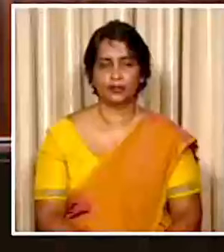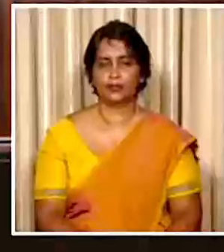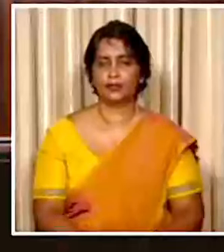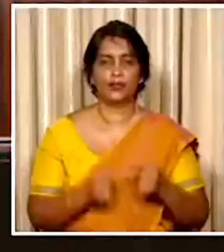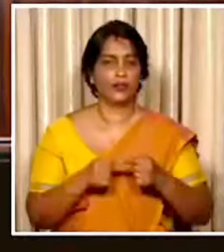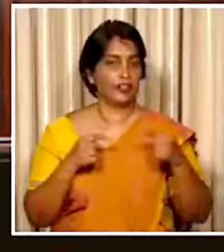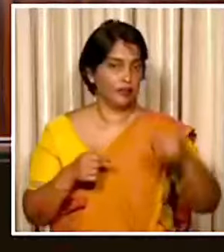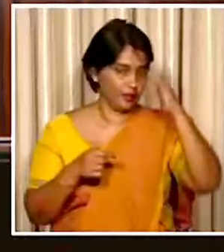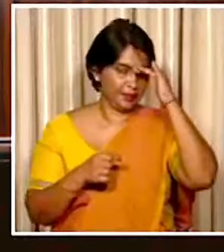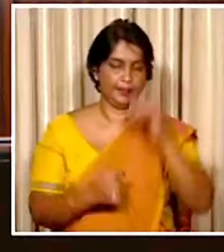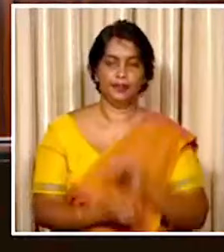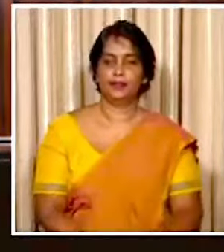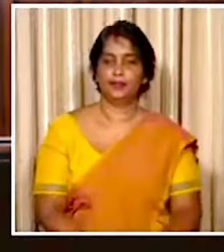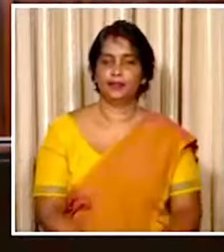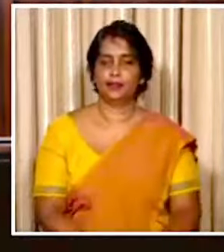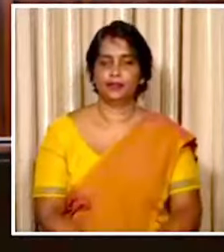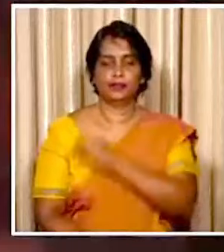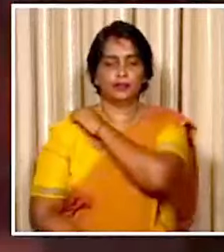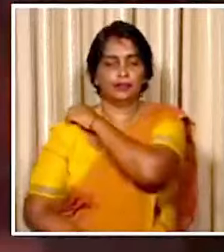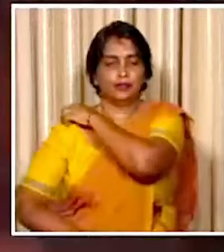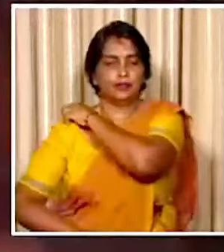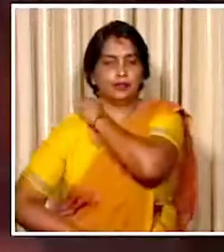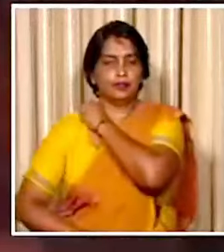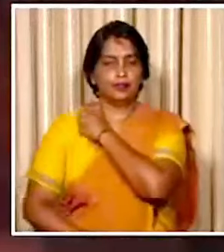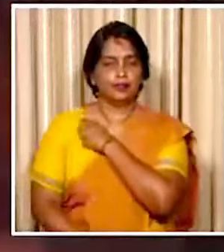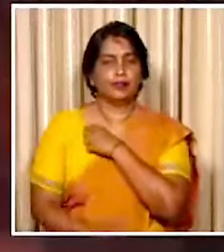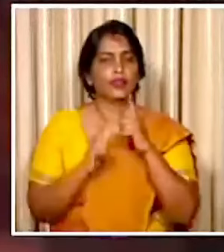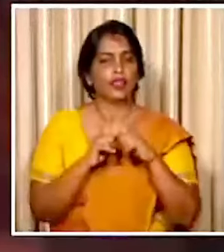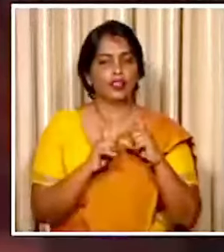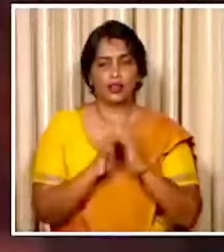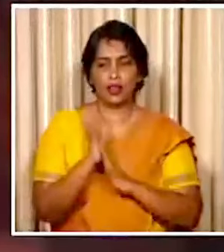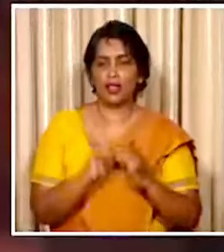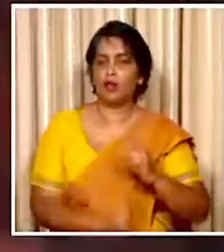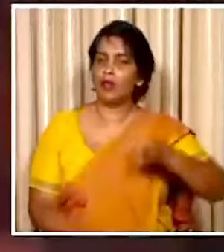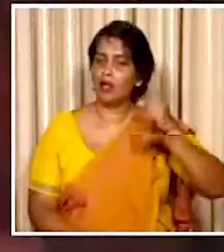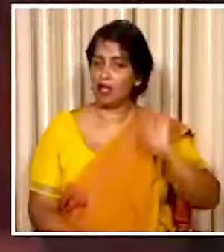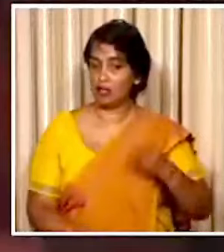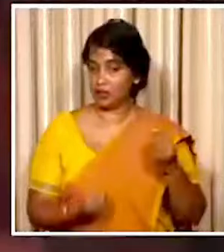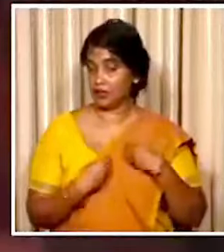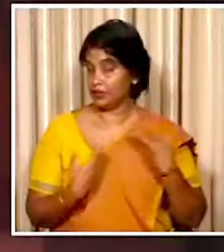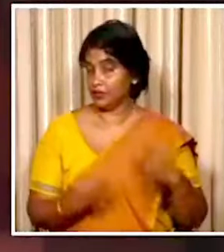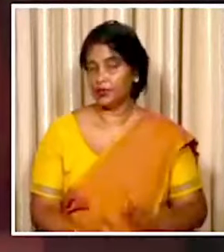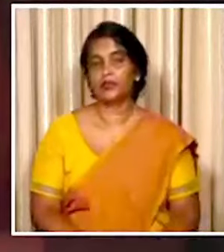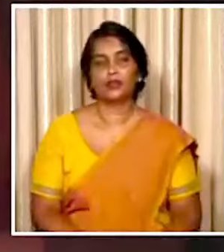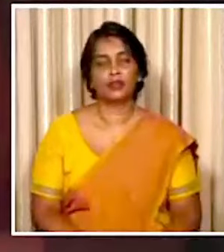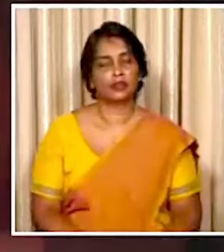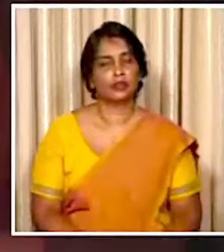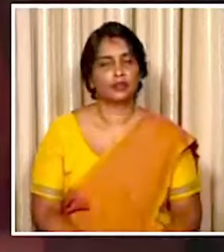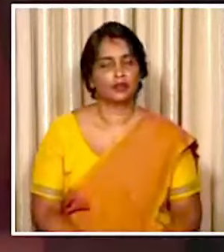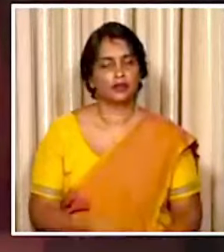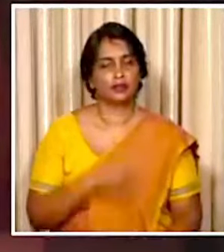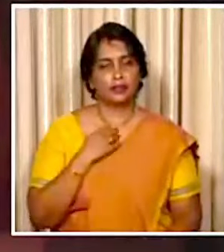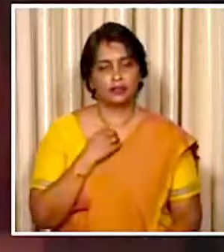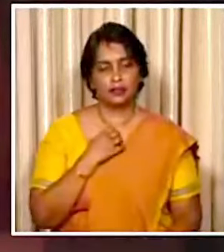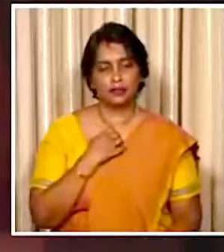විපක්ෂ නායකතුම ගතනායකතුමා මේ අපේ අධ්‍යාපන අමාත්‍යතුමාට අවසරය දුන්නා මට වැදගත්